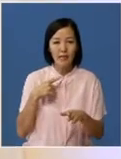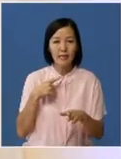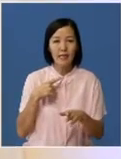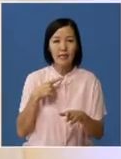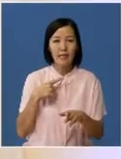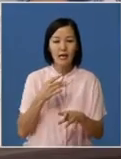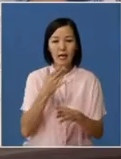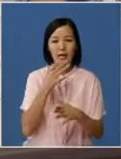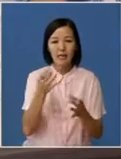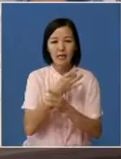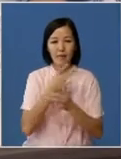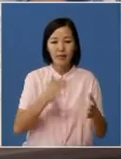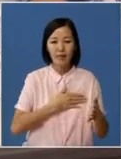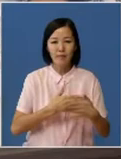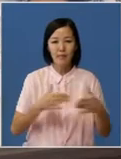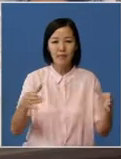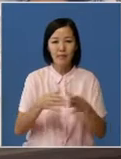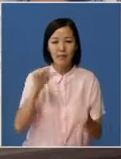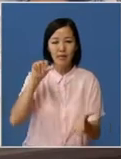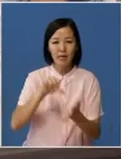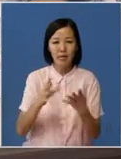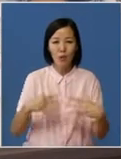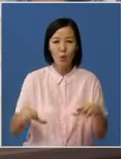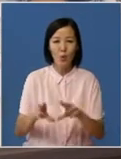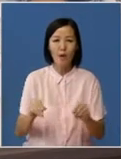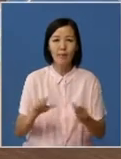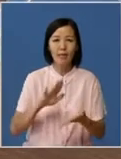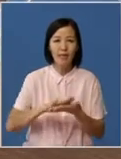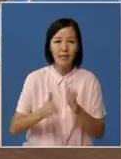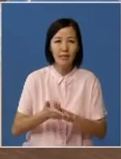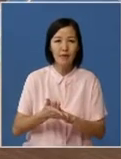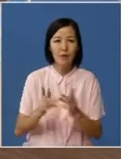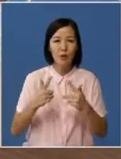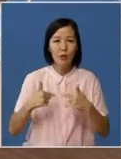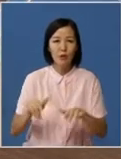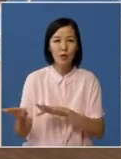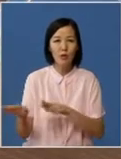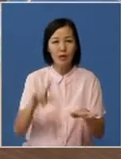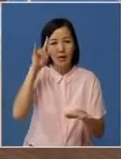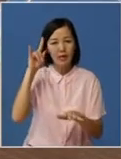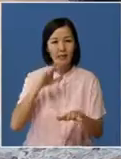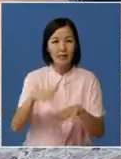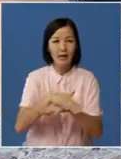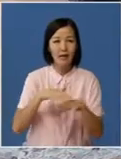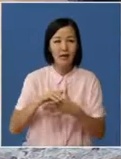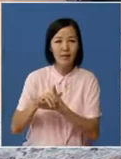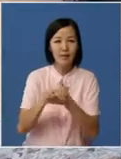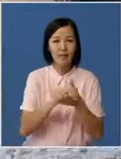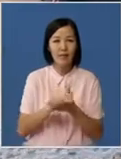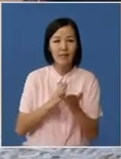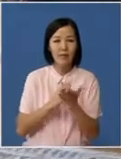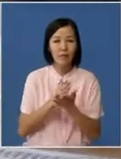этномәдени бірлестіктердің белсенділері қатысты. Достық үйі қоғамдық келісім орталығының ұйытқы болған шараға Қазақстан халқы ассамблеясының мүшелері